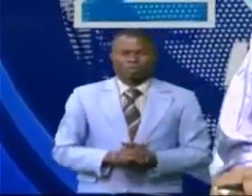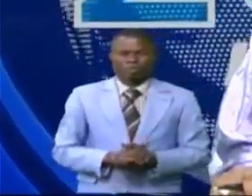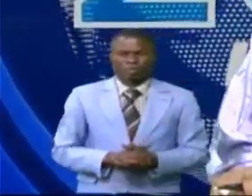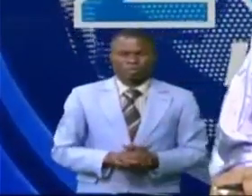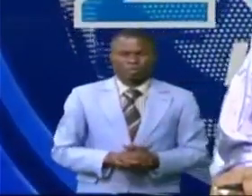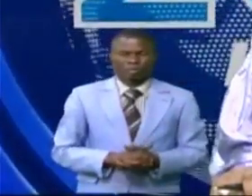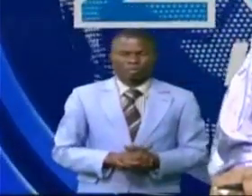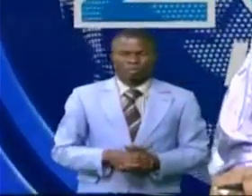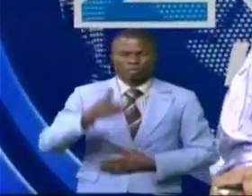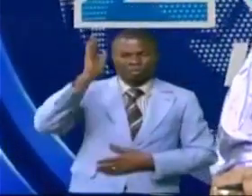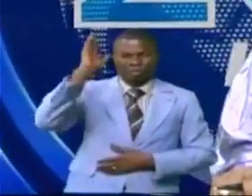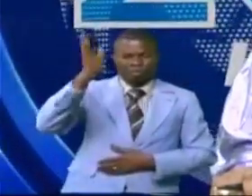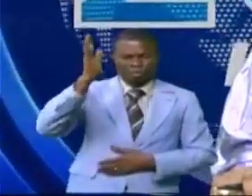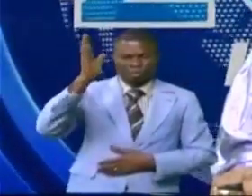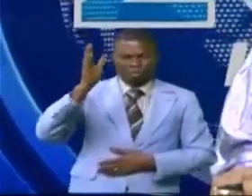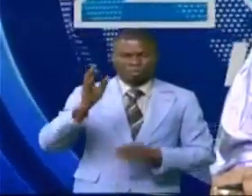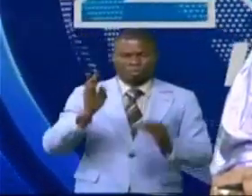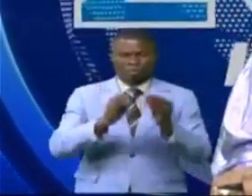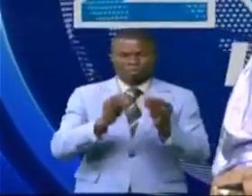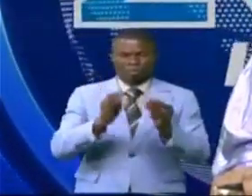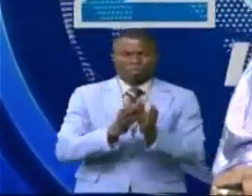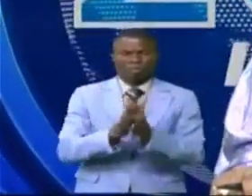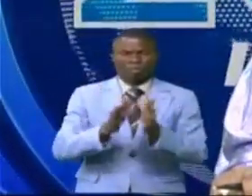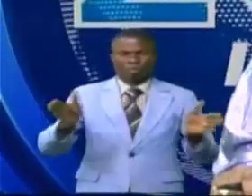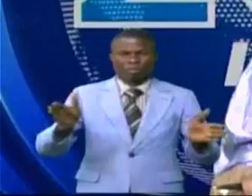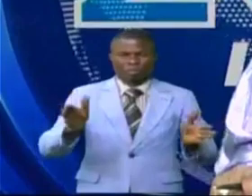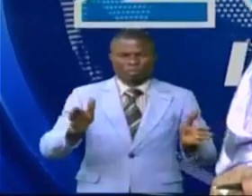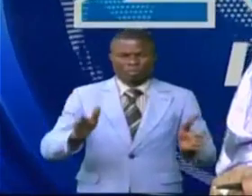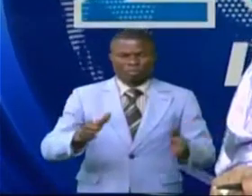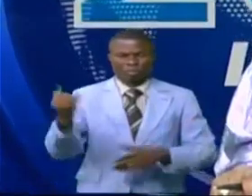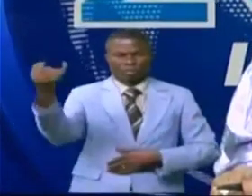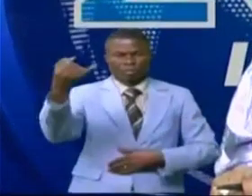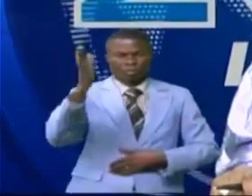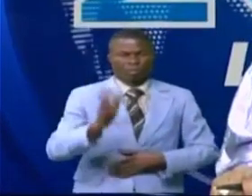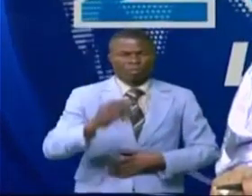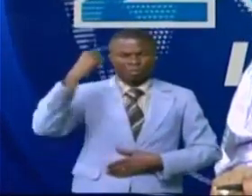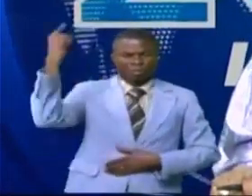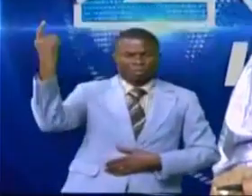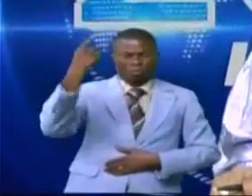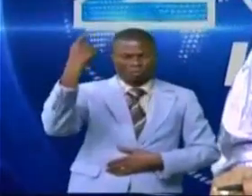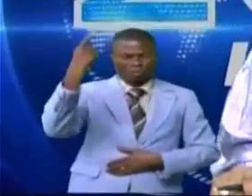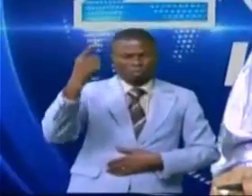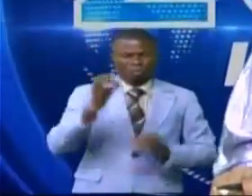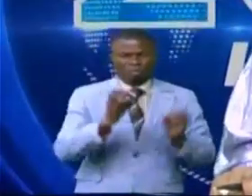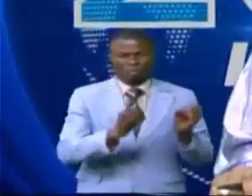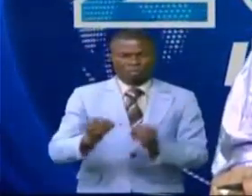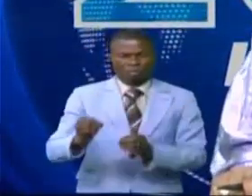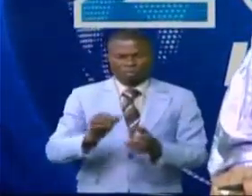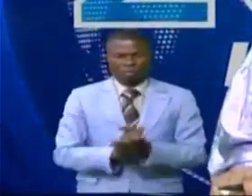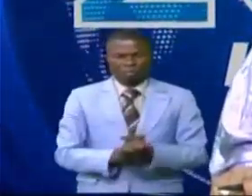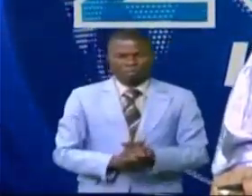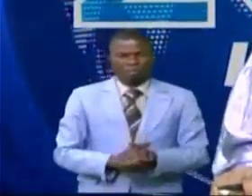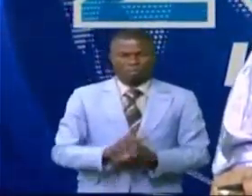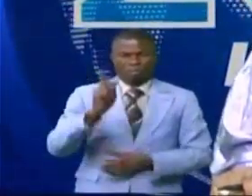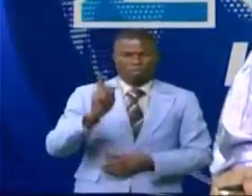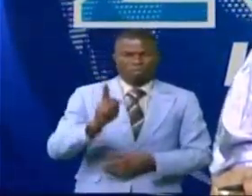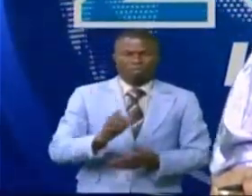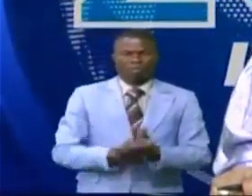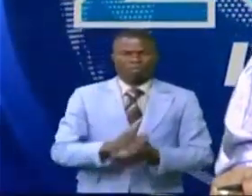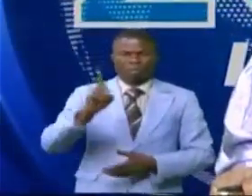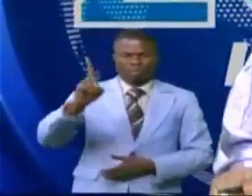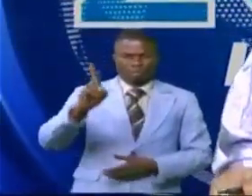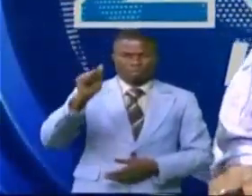Le congrès de l'Assemblée générale des architectes du monde se sont tenus à Copenhague, au Danemark, en